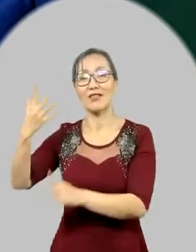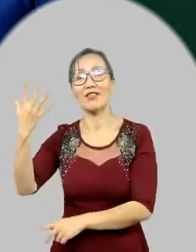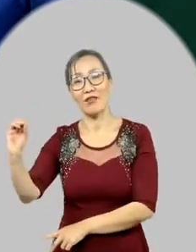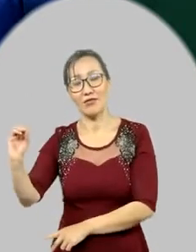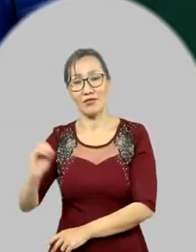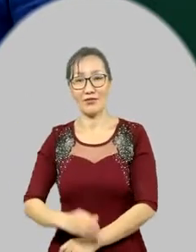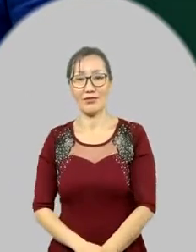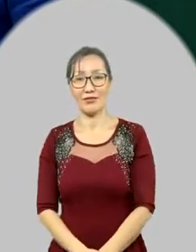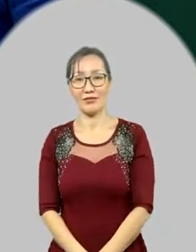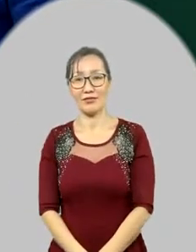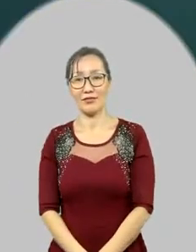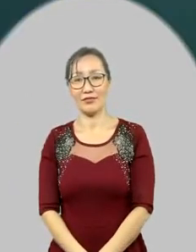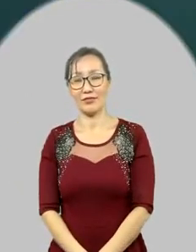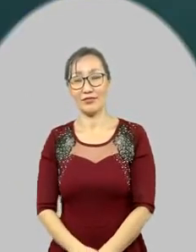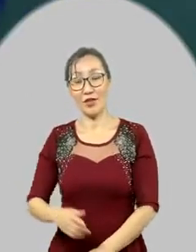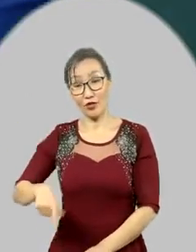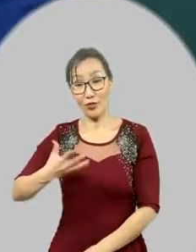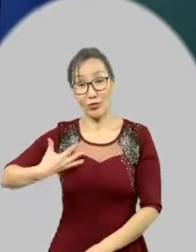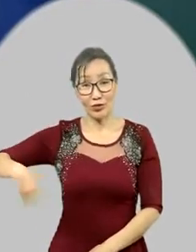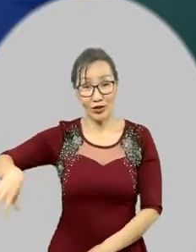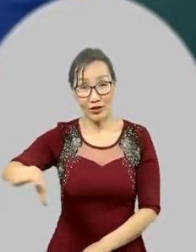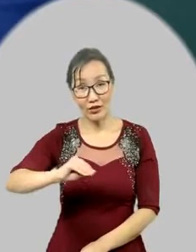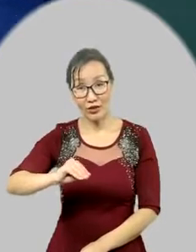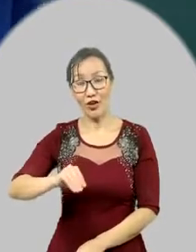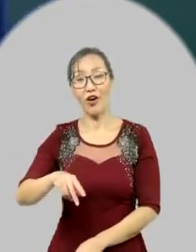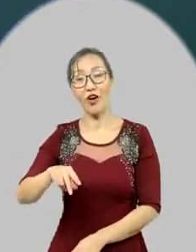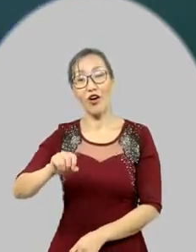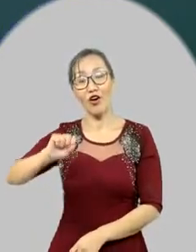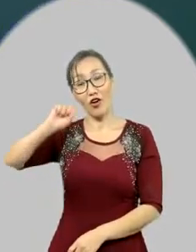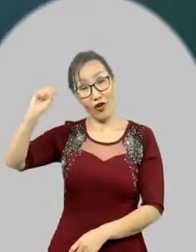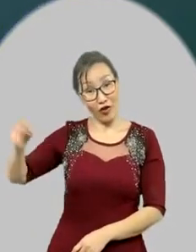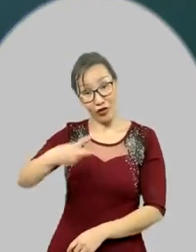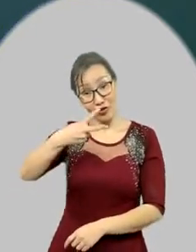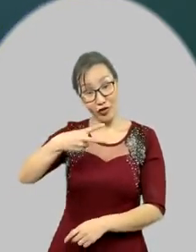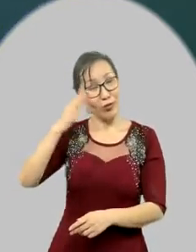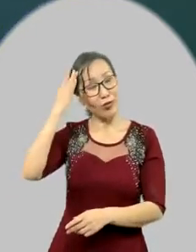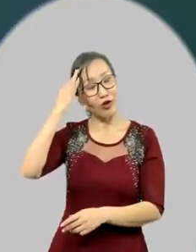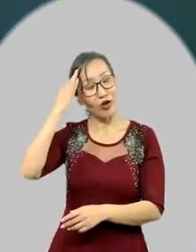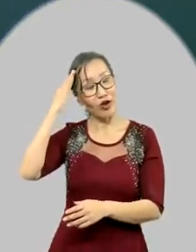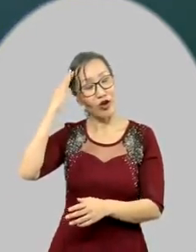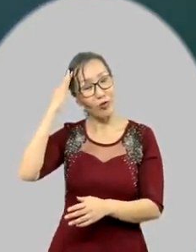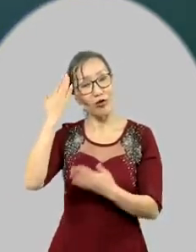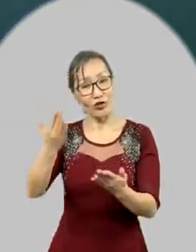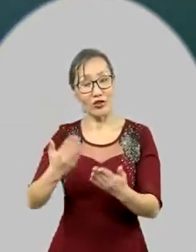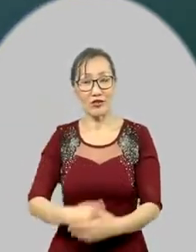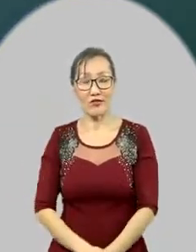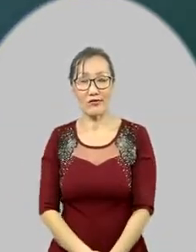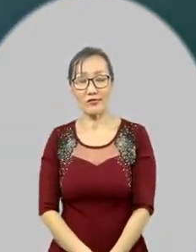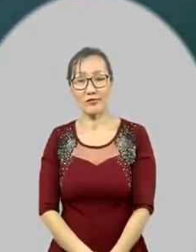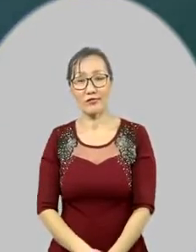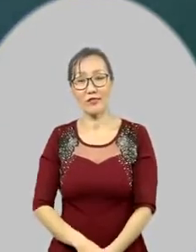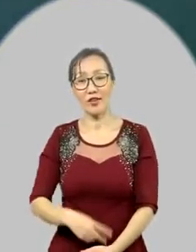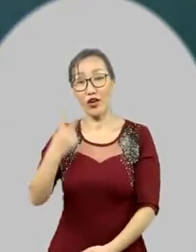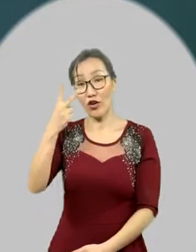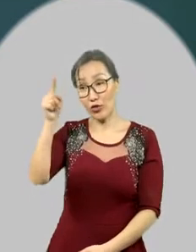50. За одоо бүгдээрээ 2 дахь бодлого бодъё. За 2 гэдэг дугаар